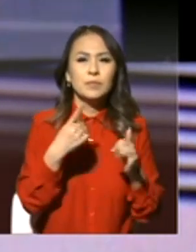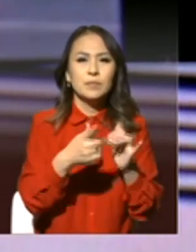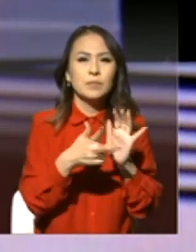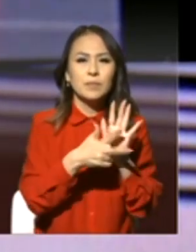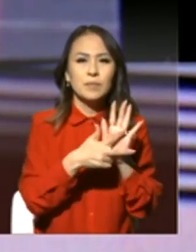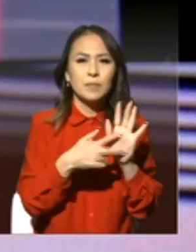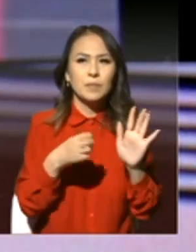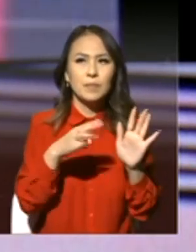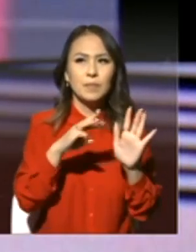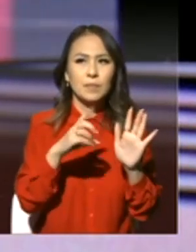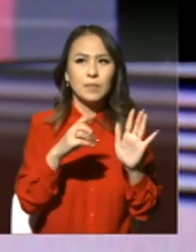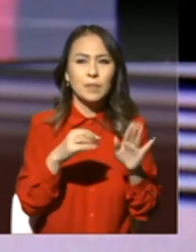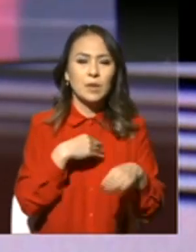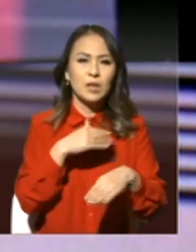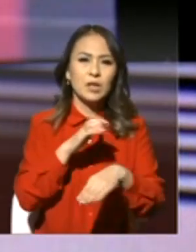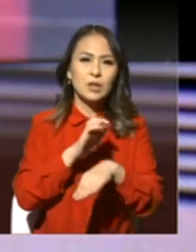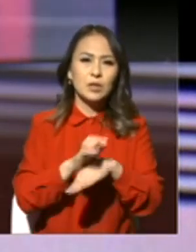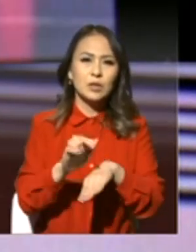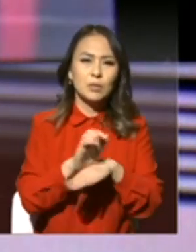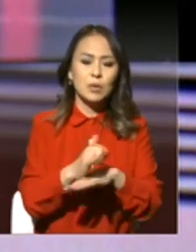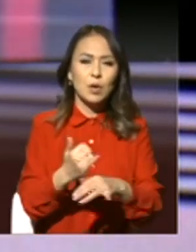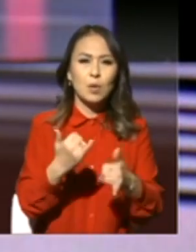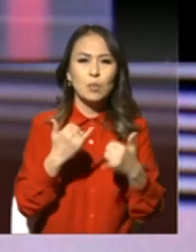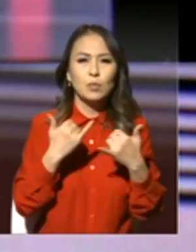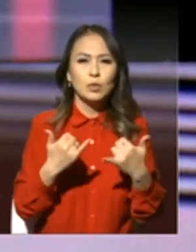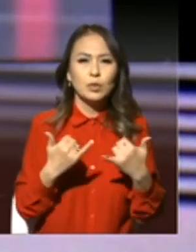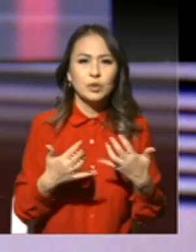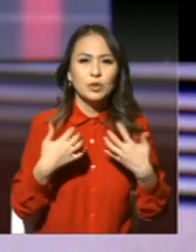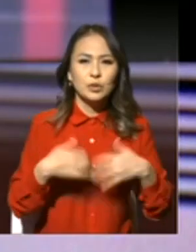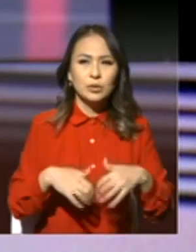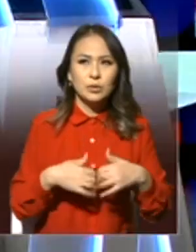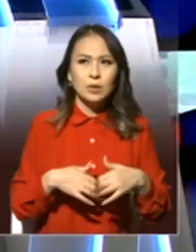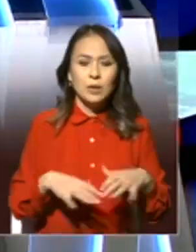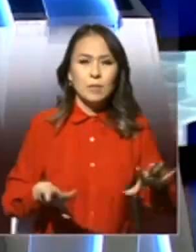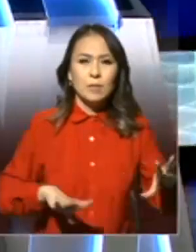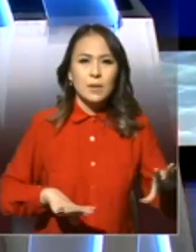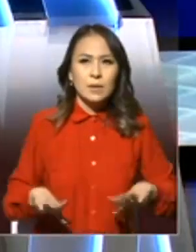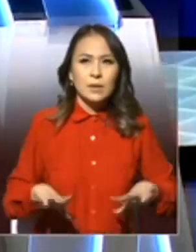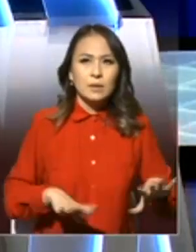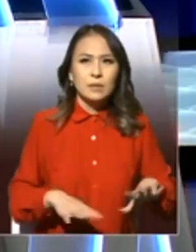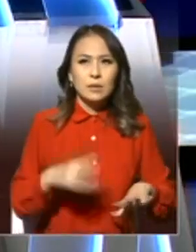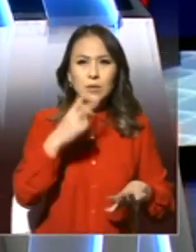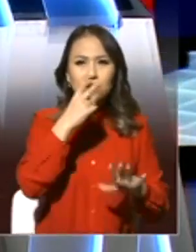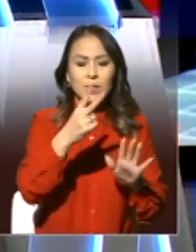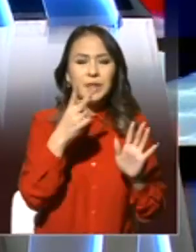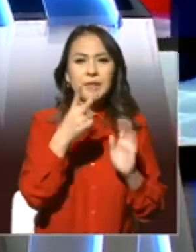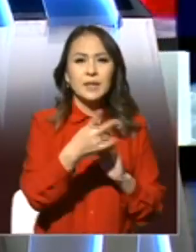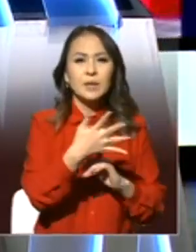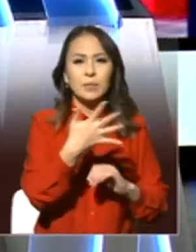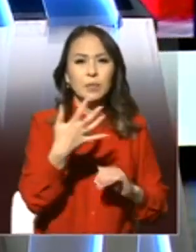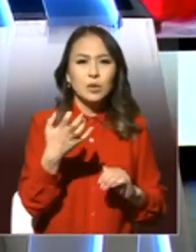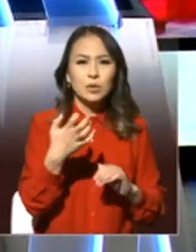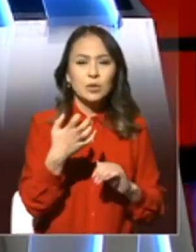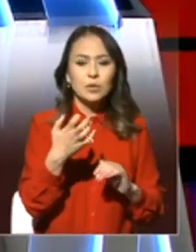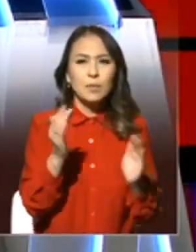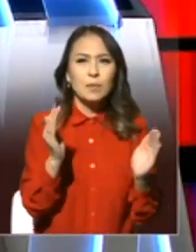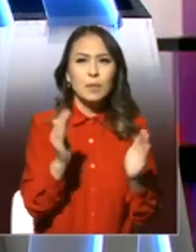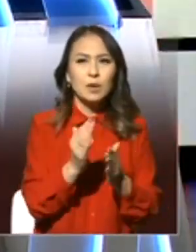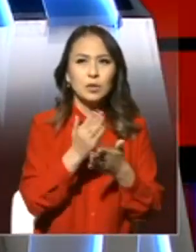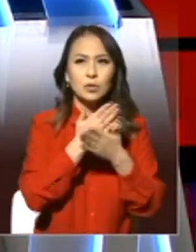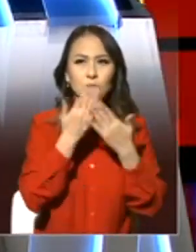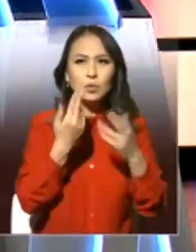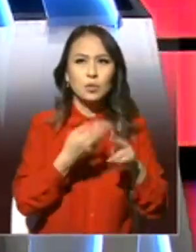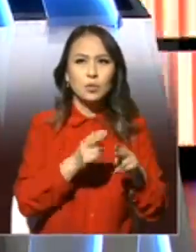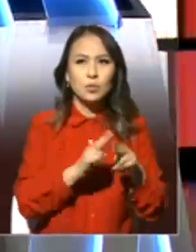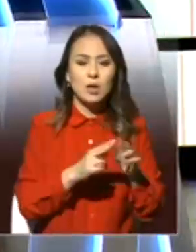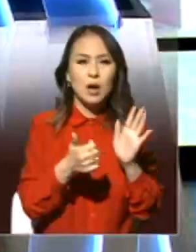теңге орта бағамен жіберіп отырмыз бүгінгі күні. Базарда қарасаңыздар 2500-ден кем жоқ деп. Сондықтан